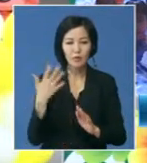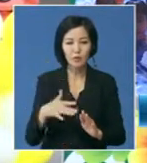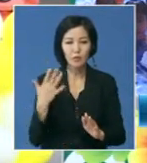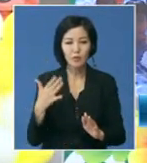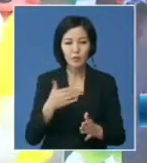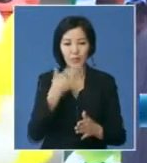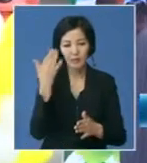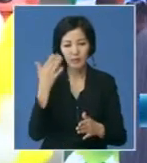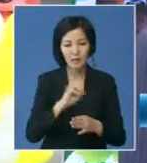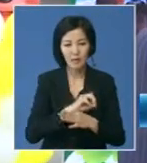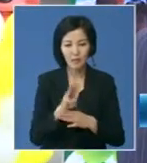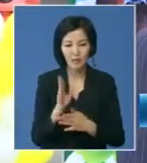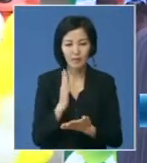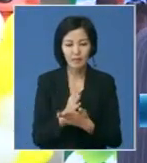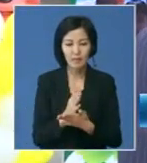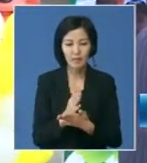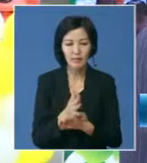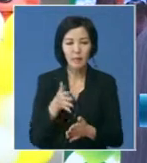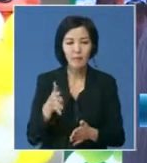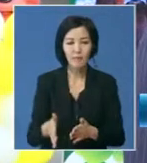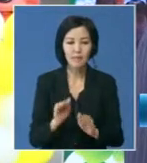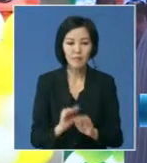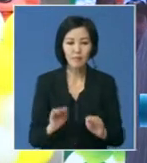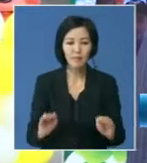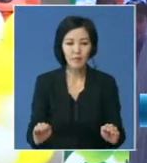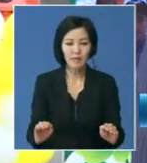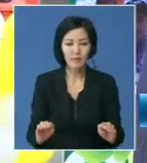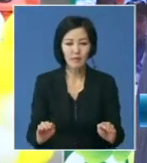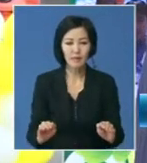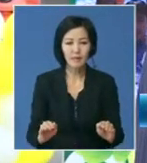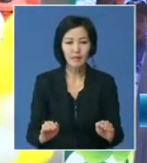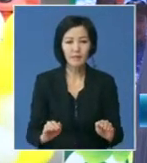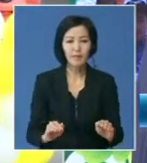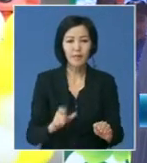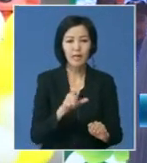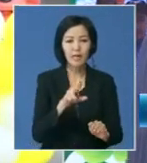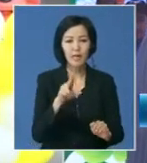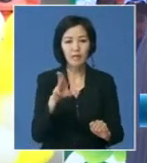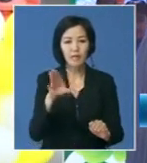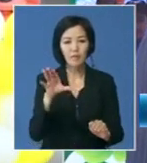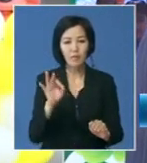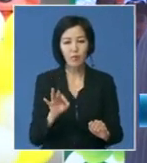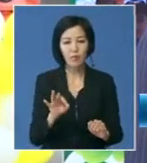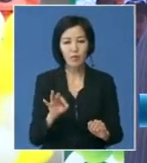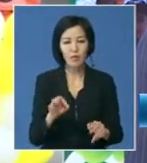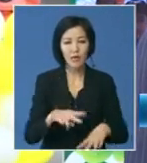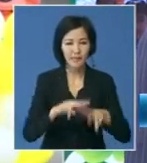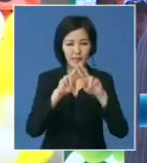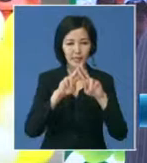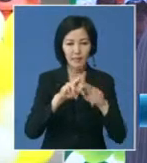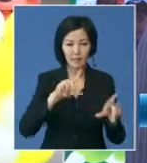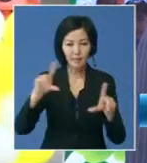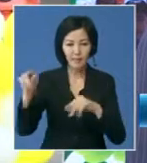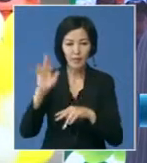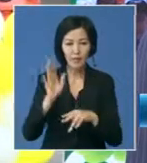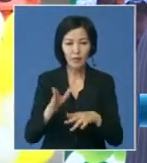қамтамасыз ететін болады. Біздің облысымыздың 5 мың баласы мынау экспоны тамашалап Астанаға жол тартады.